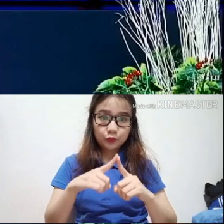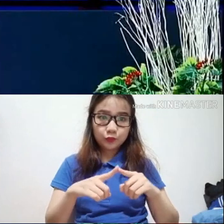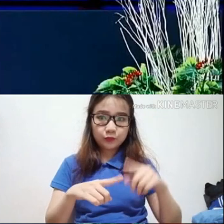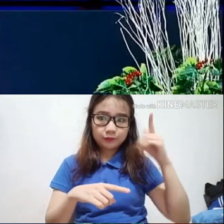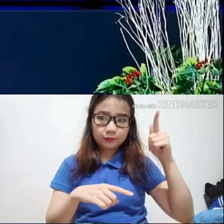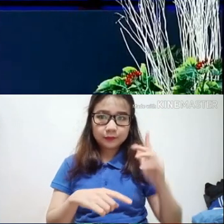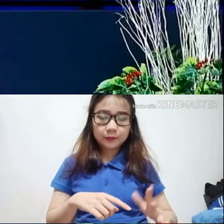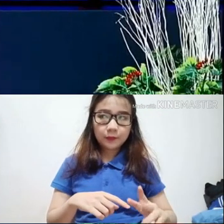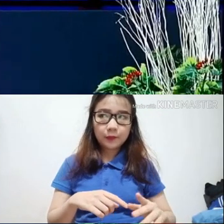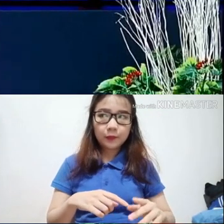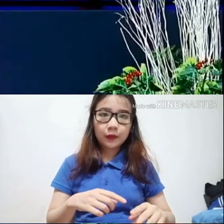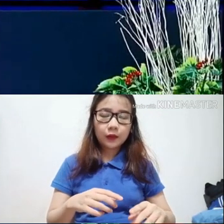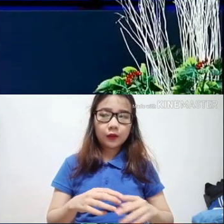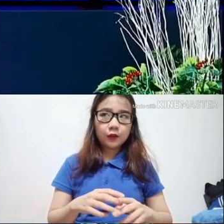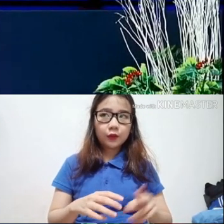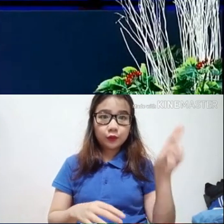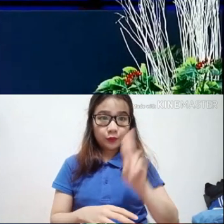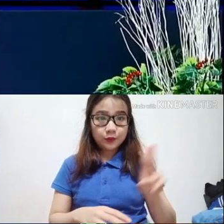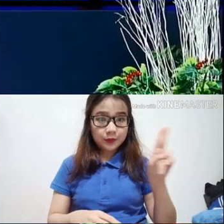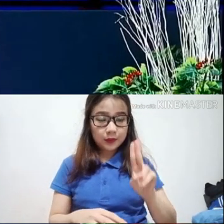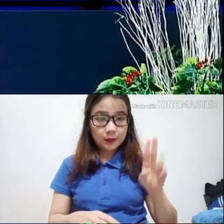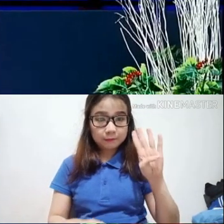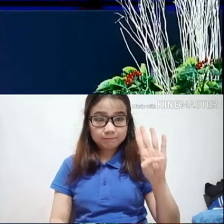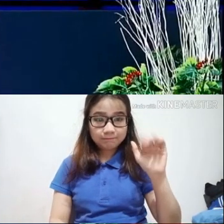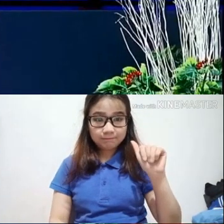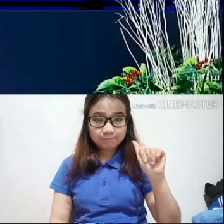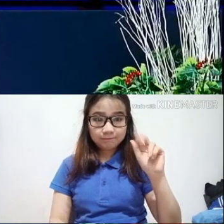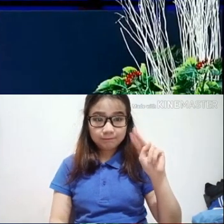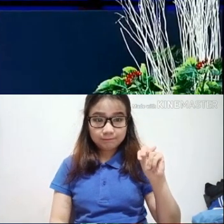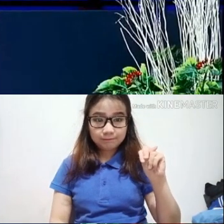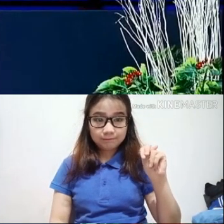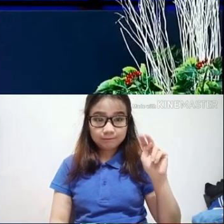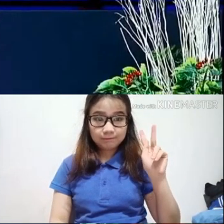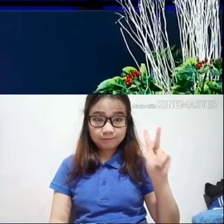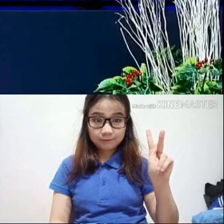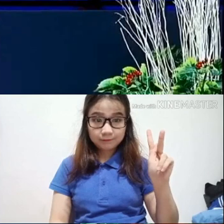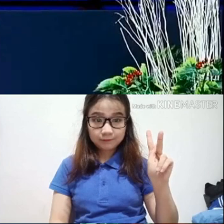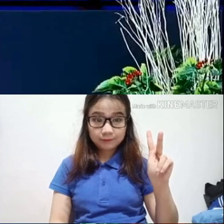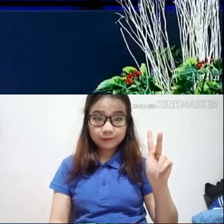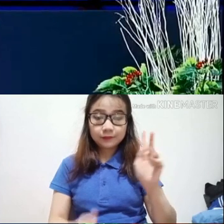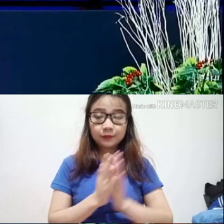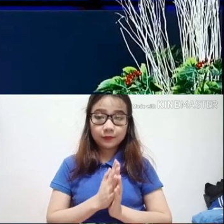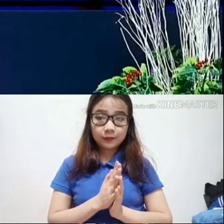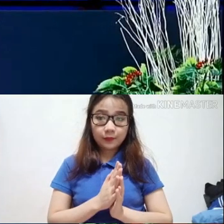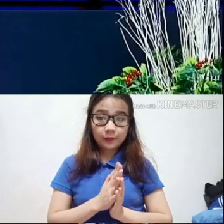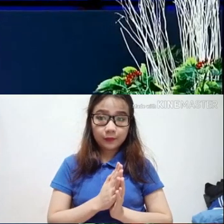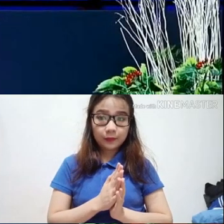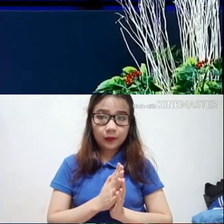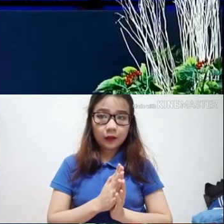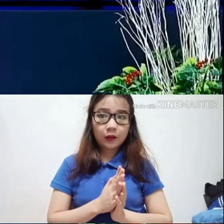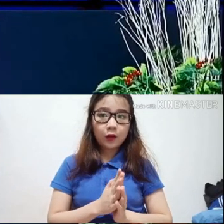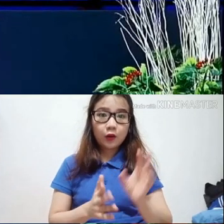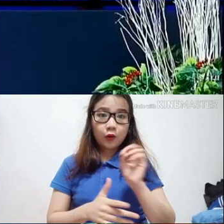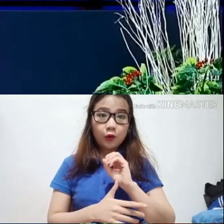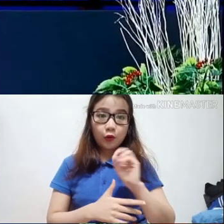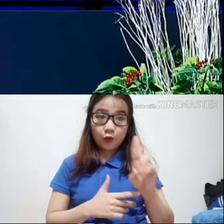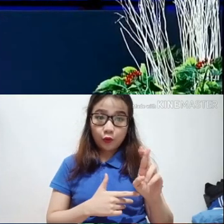screens. Or if you want, you can also drop by our church para po ito po ang mga offerings ninyo